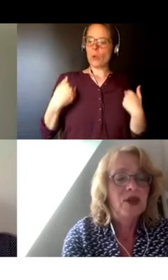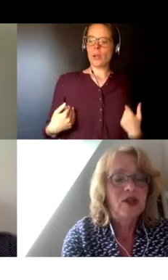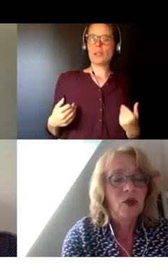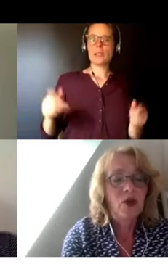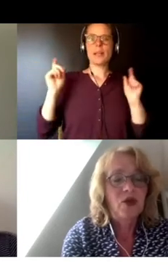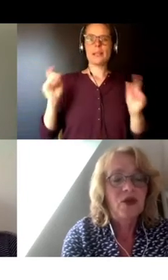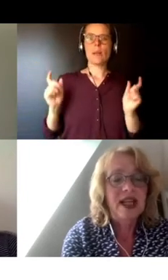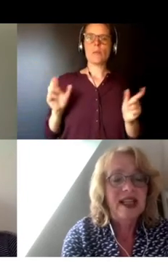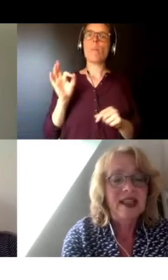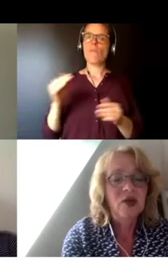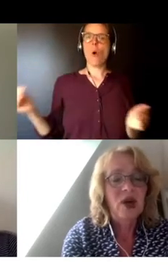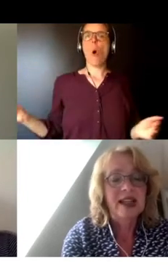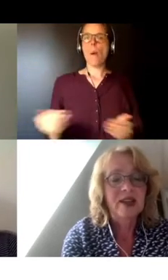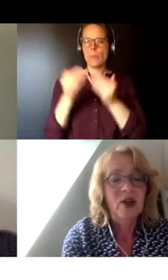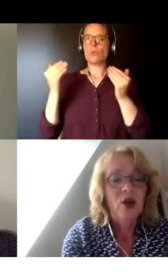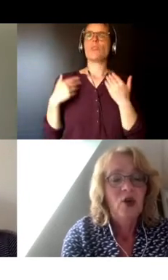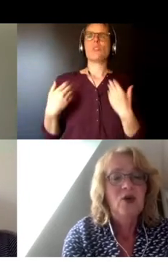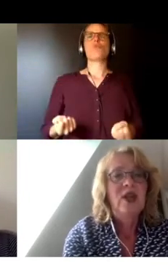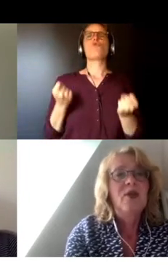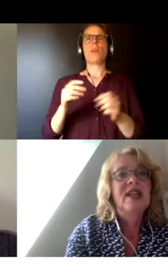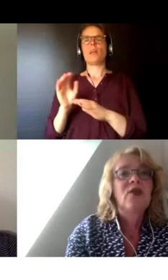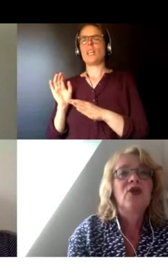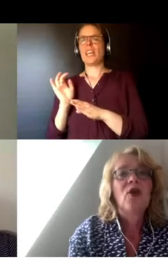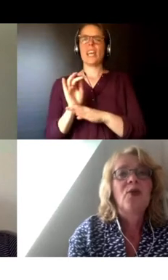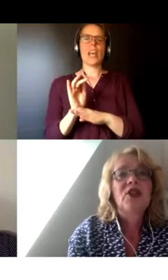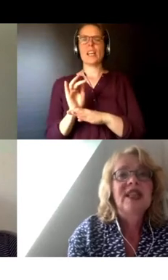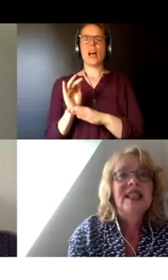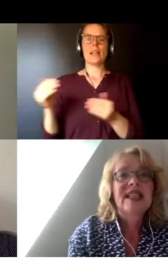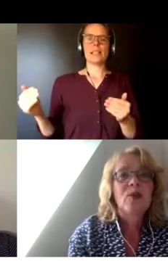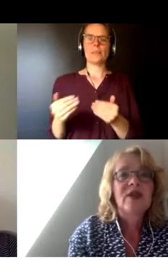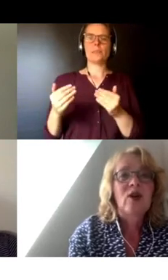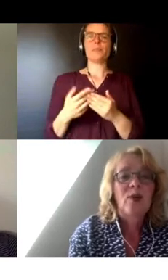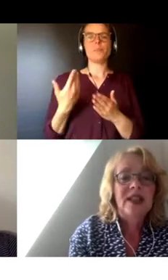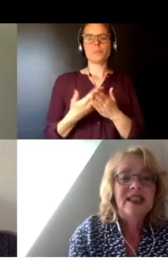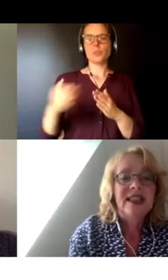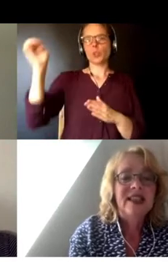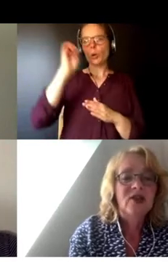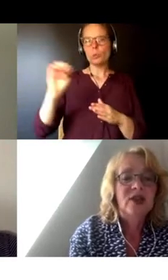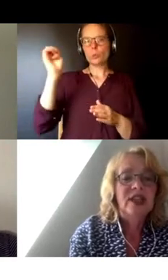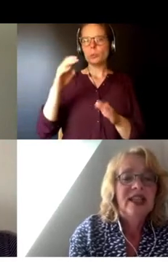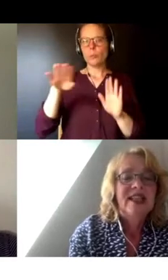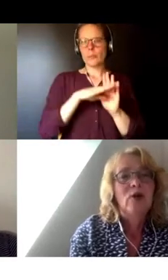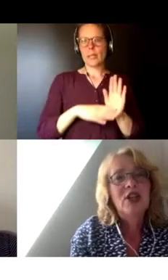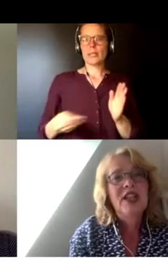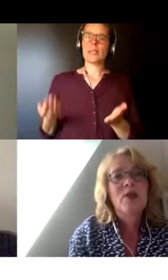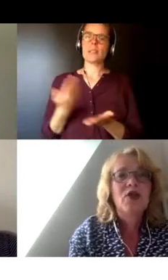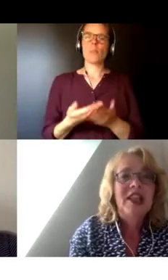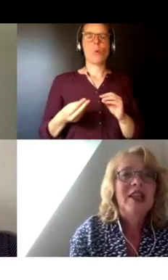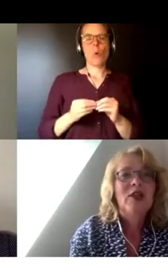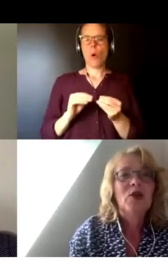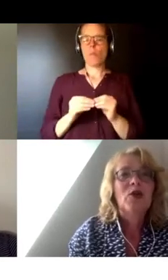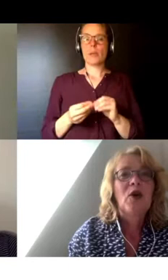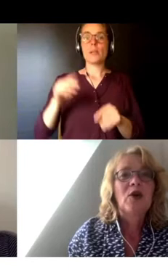die Opposition oft schwer dagegen zu halten. Und zudem ist natürlich die europäische Gesetzgebung sehr kompliziert und der Unterschied